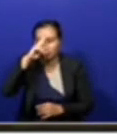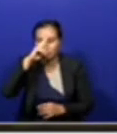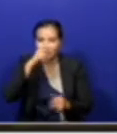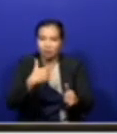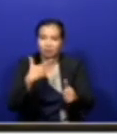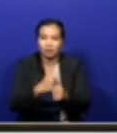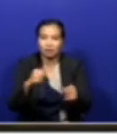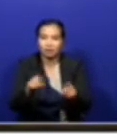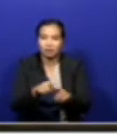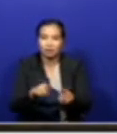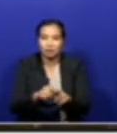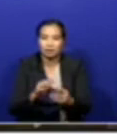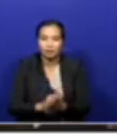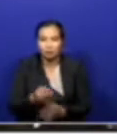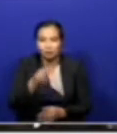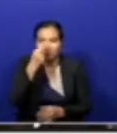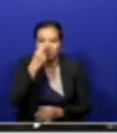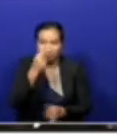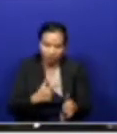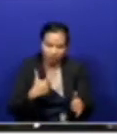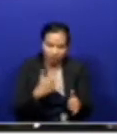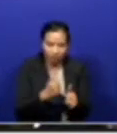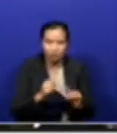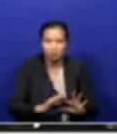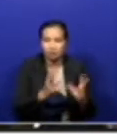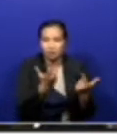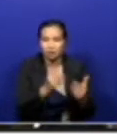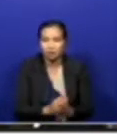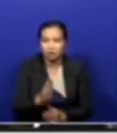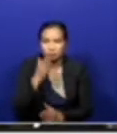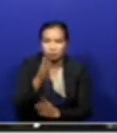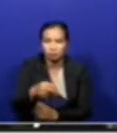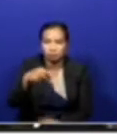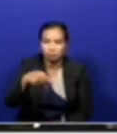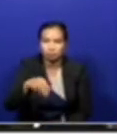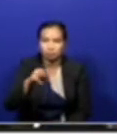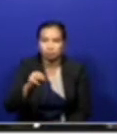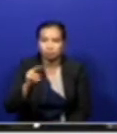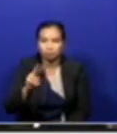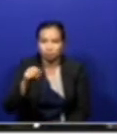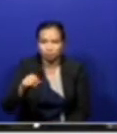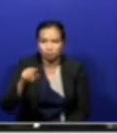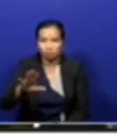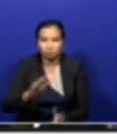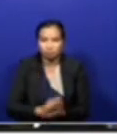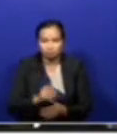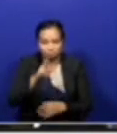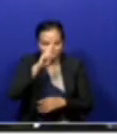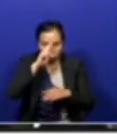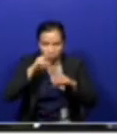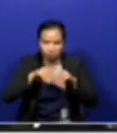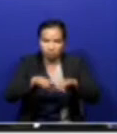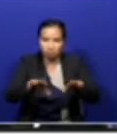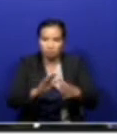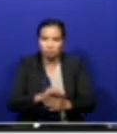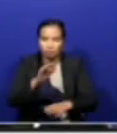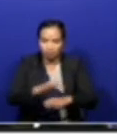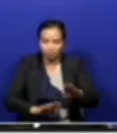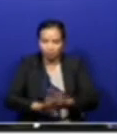มัยก่อนก็แค่ไข้หวัดฉีดเข็มเดียวก็หายเนี่ยต่อไปที่ PM 2.5 นะฮะเพราะมันไม่ได้มาจากโรคระบาดมันมาจากฝีมือม